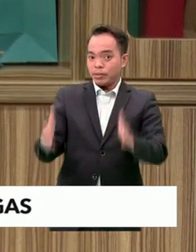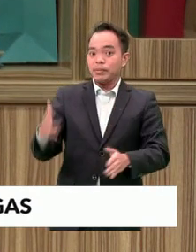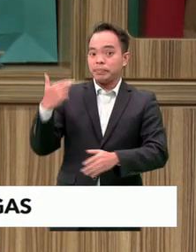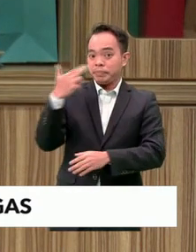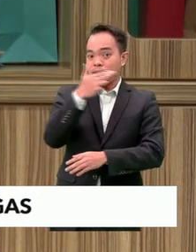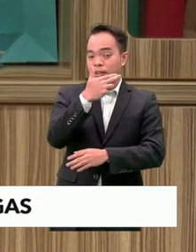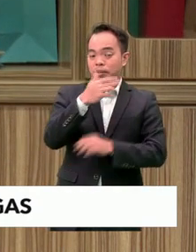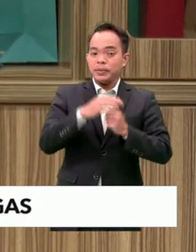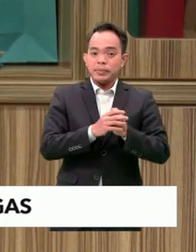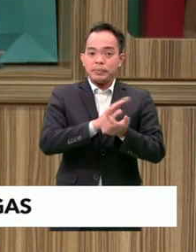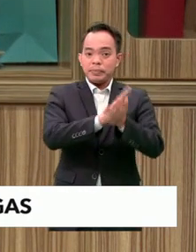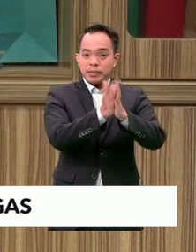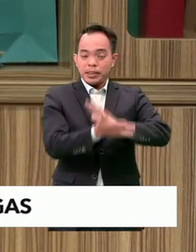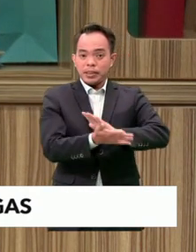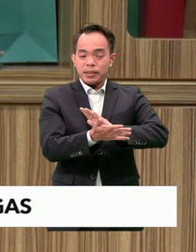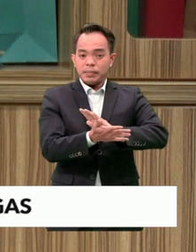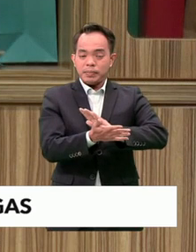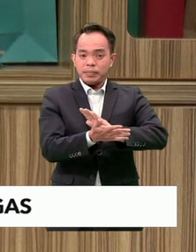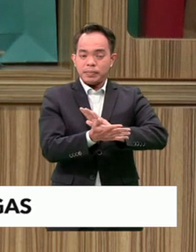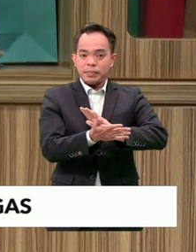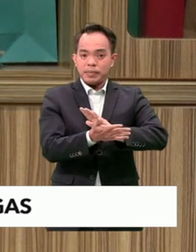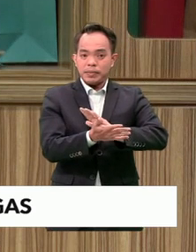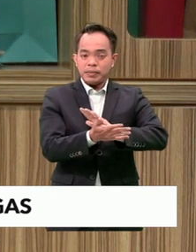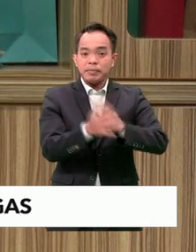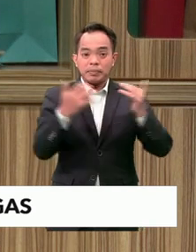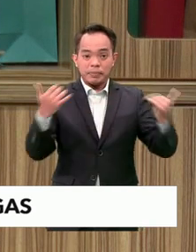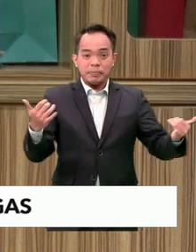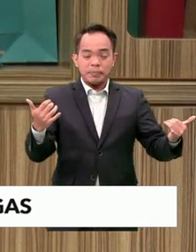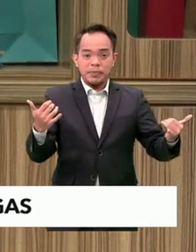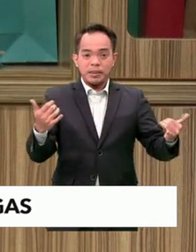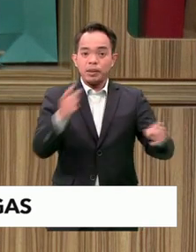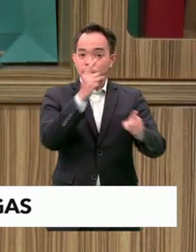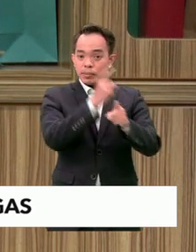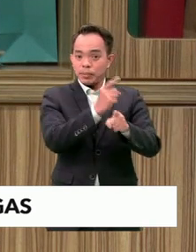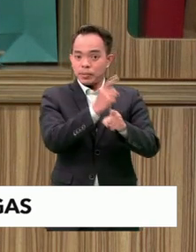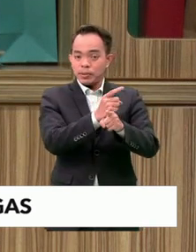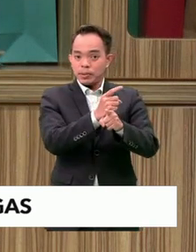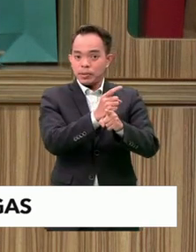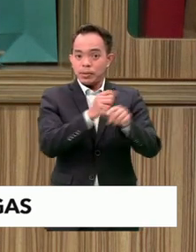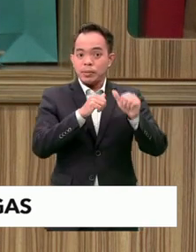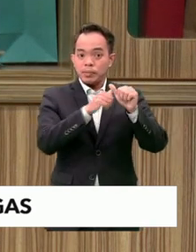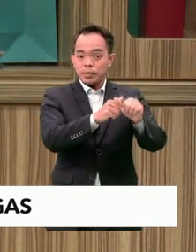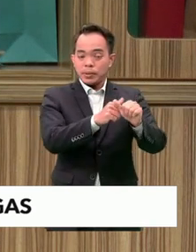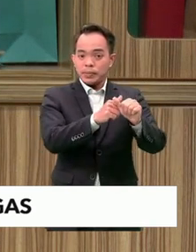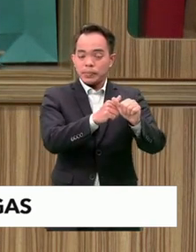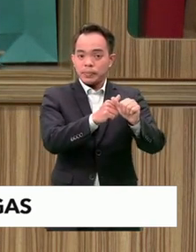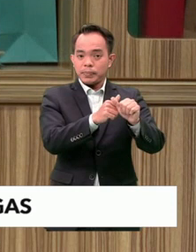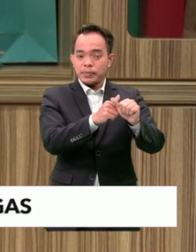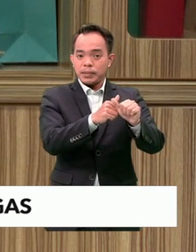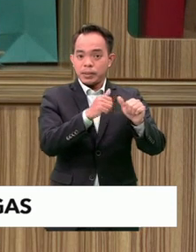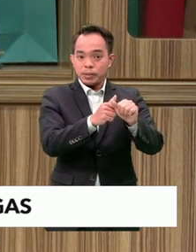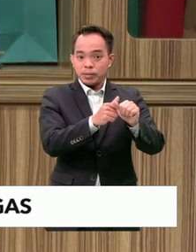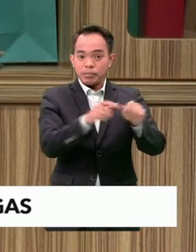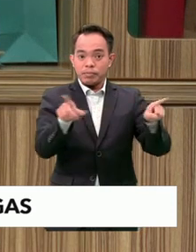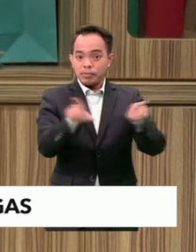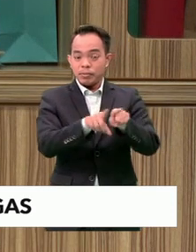Indonesia. Jadi the embassy saat ini betul-betul mengikuti secara seksama.